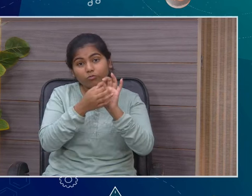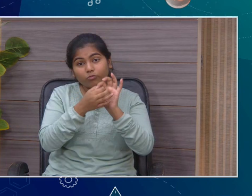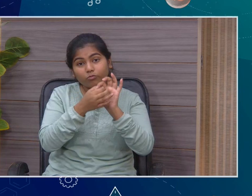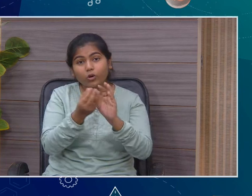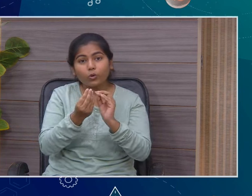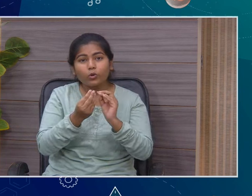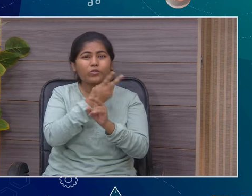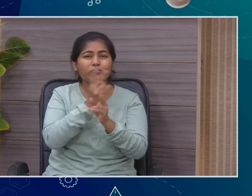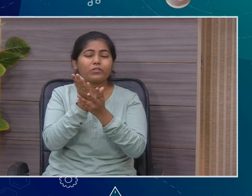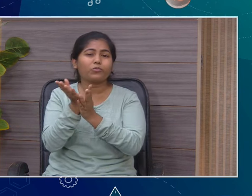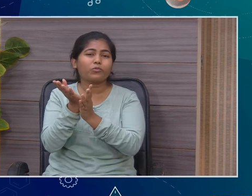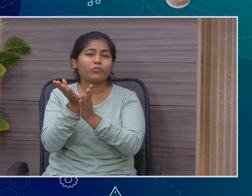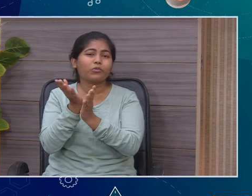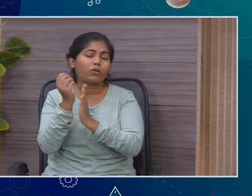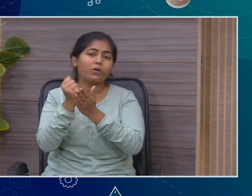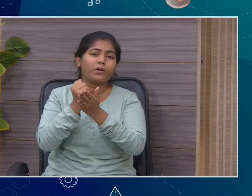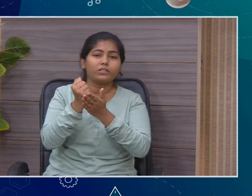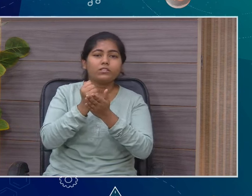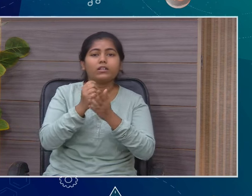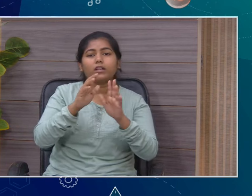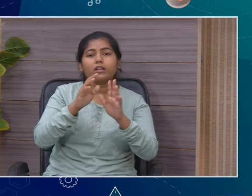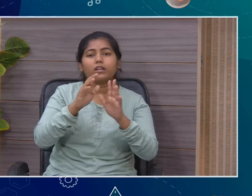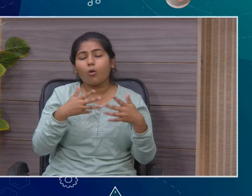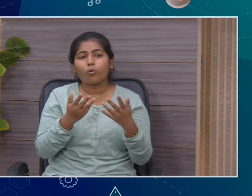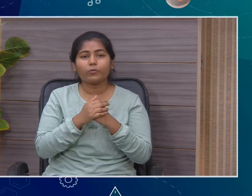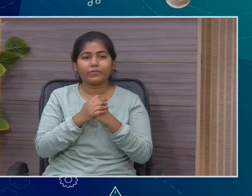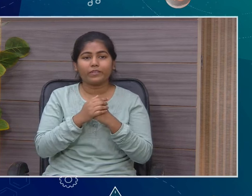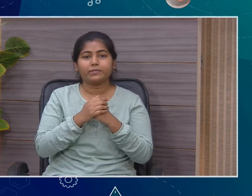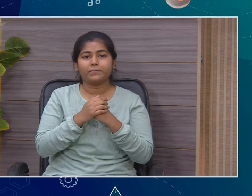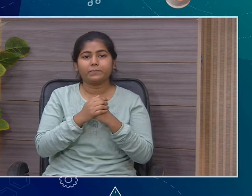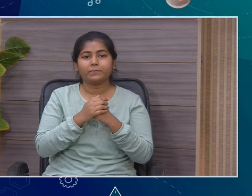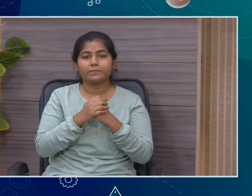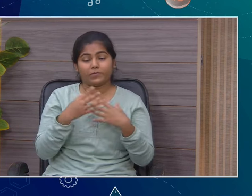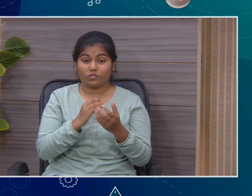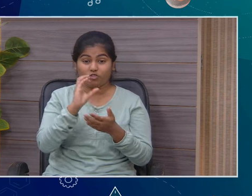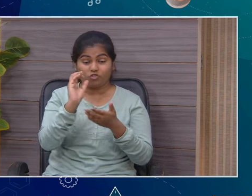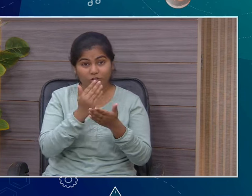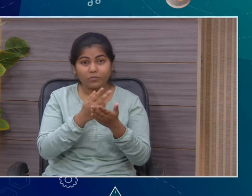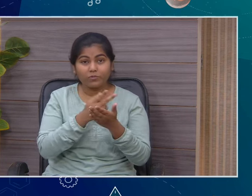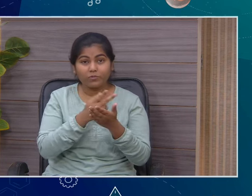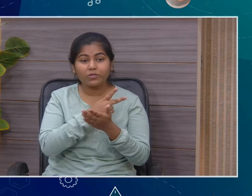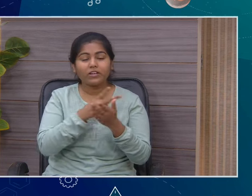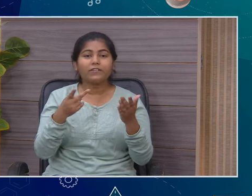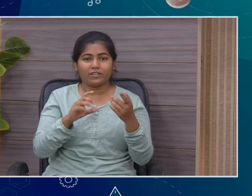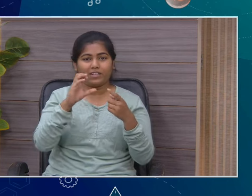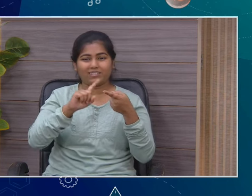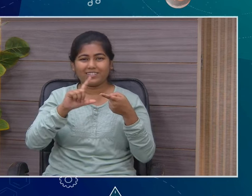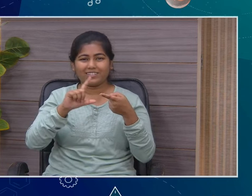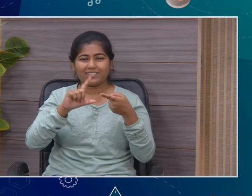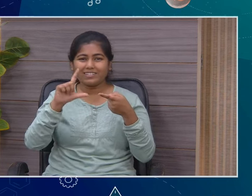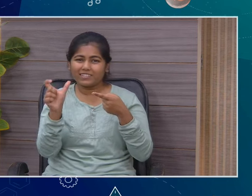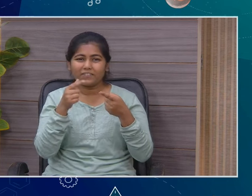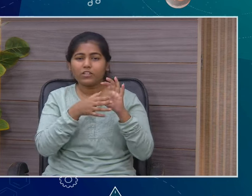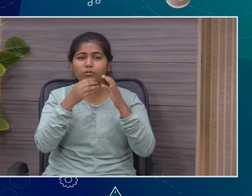कुछ इंटरवेंशन, छोटे छोटे प्रयासों से किस तरह से हम अपना ये जो चैप्टर है तत्वों के बारे में क्लासिफिकेशन,